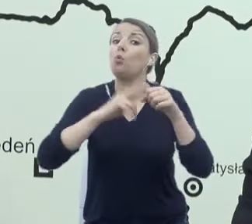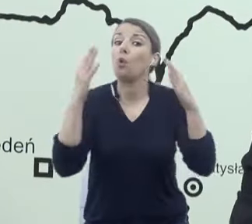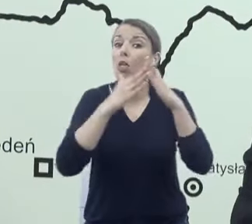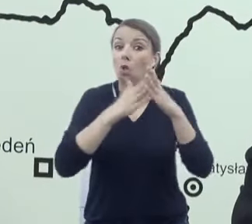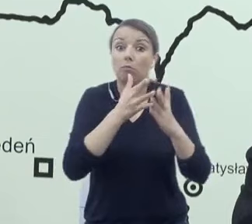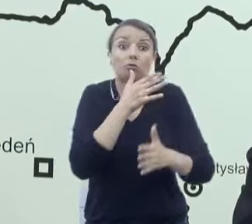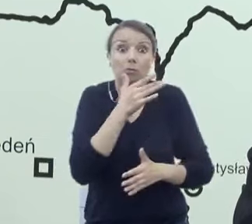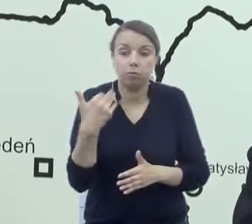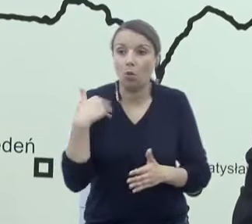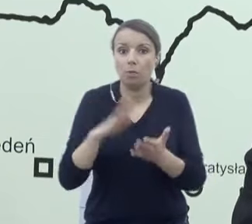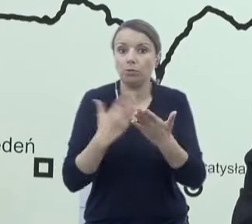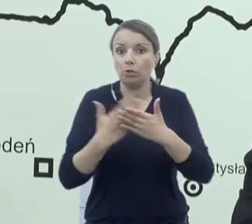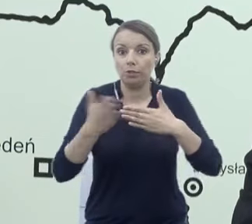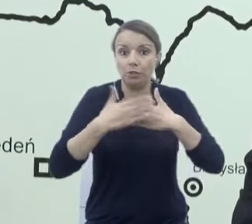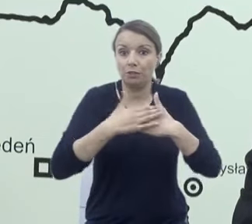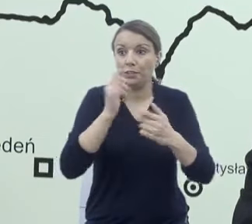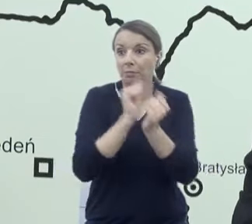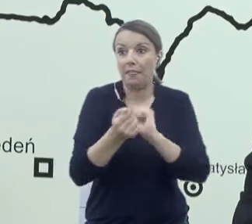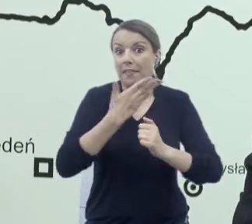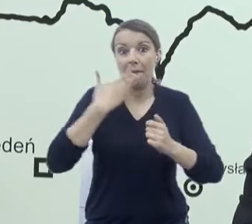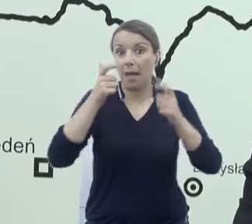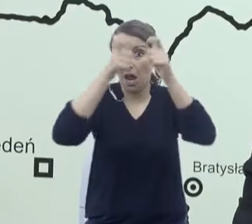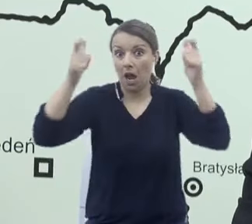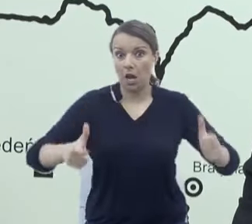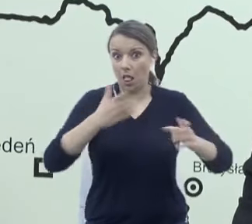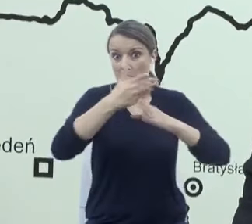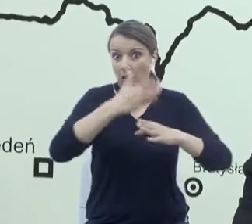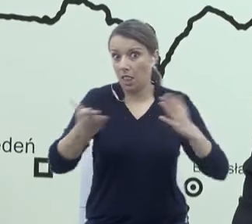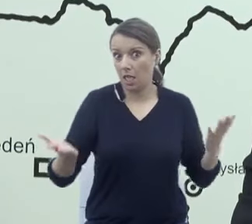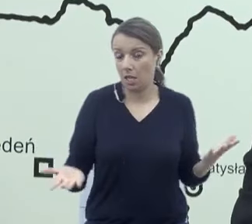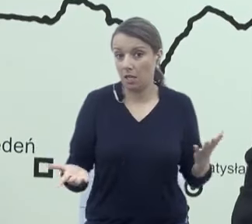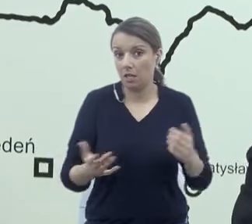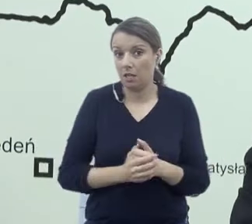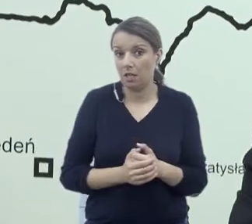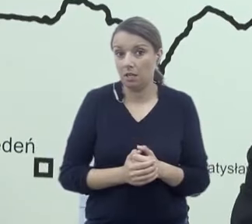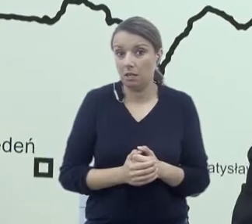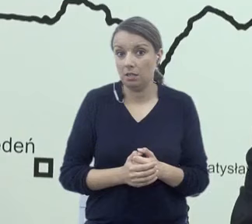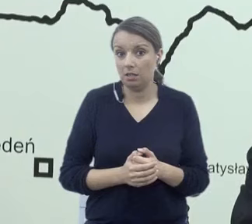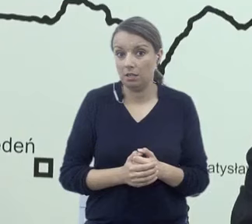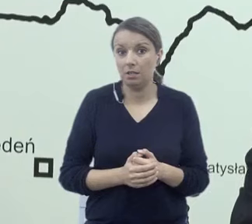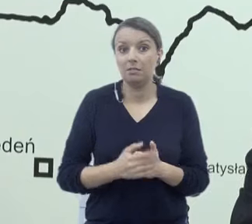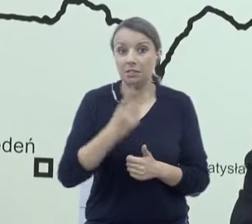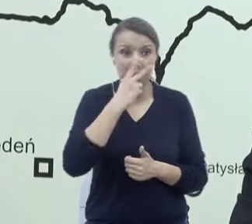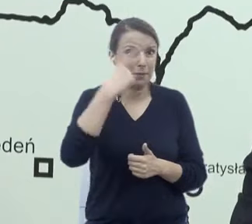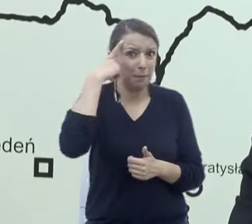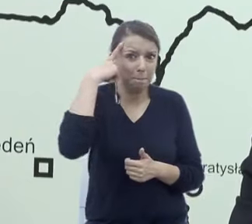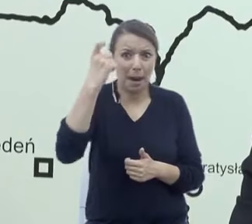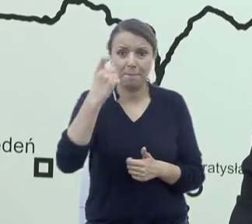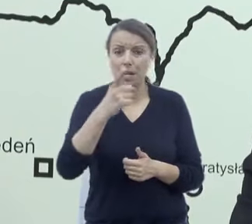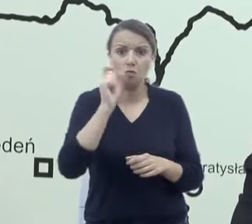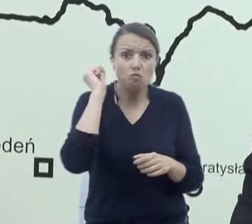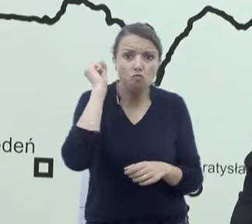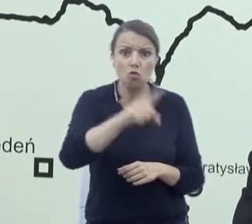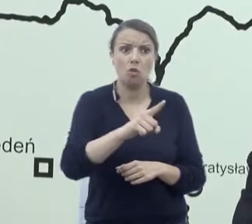drzwi, no to prawie nas tam konicami nie pobili w 2002 roku. No jest ta pamięć zawłaszczenia